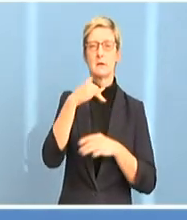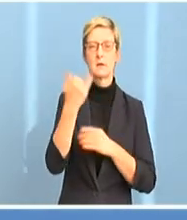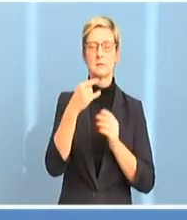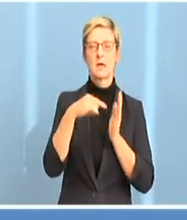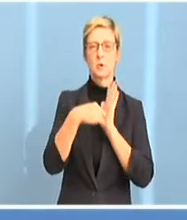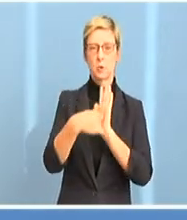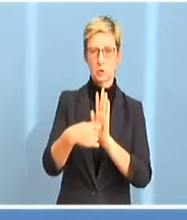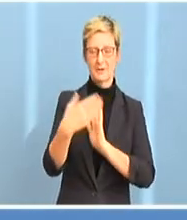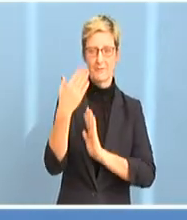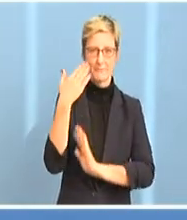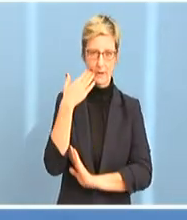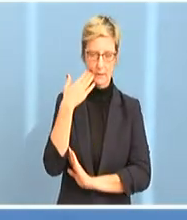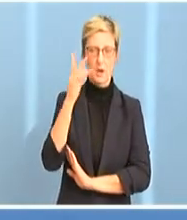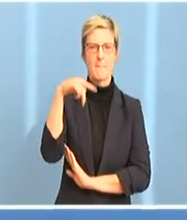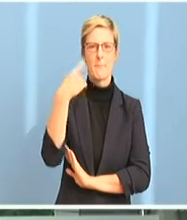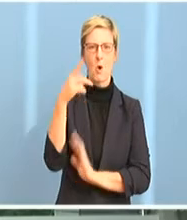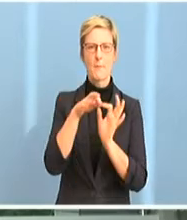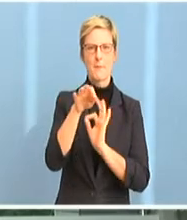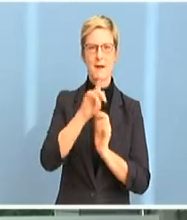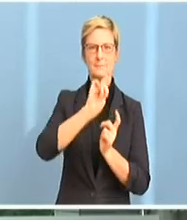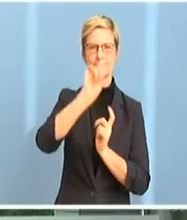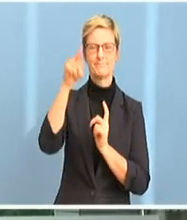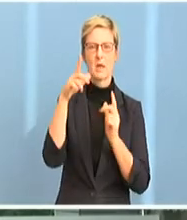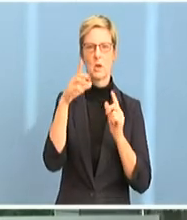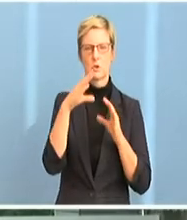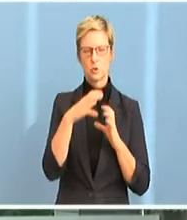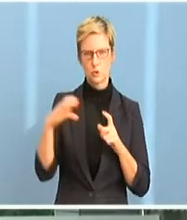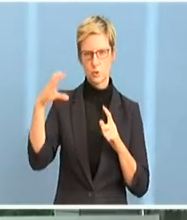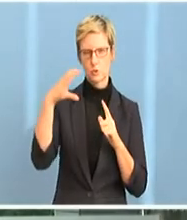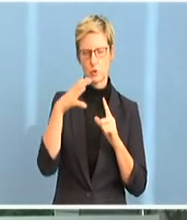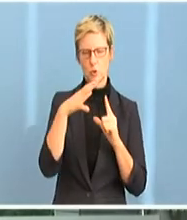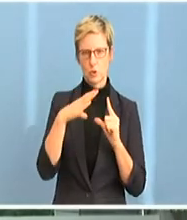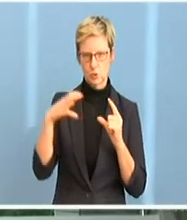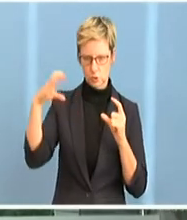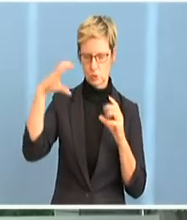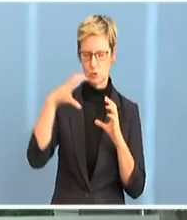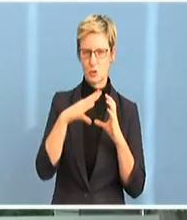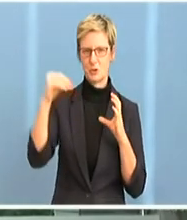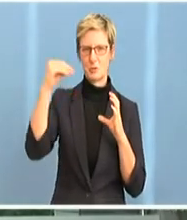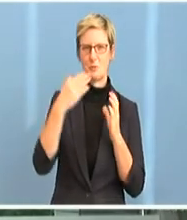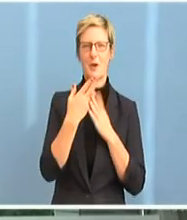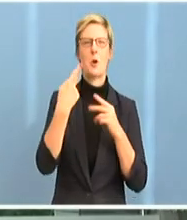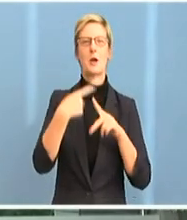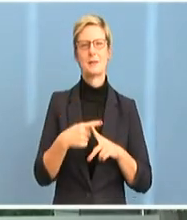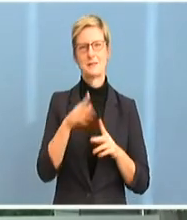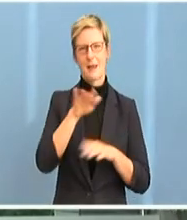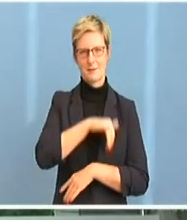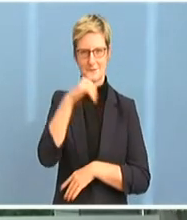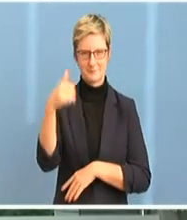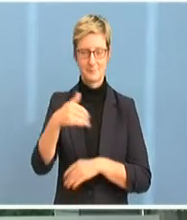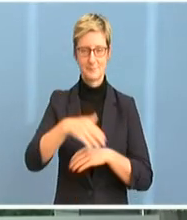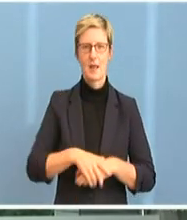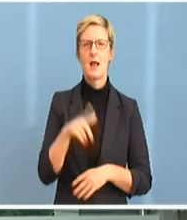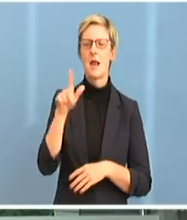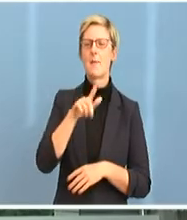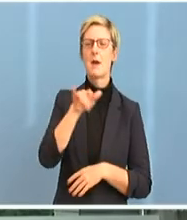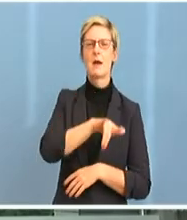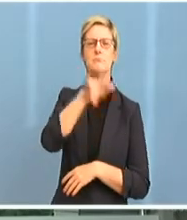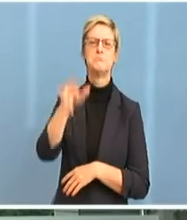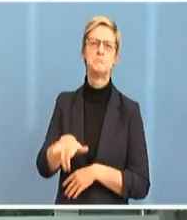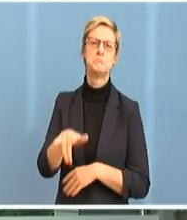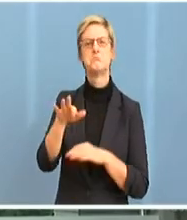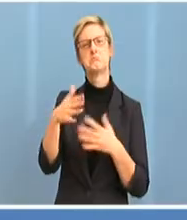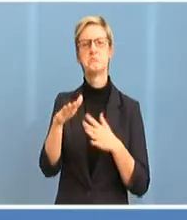Außenminister Maas wird morgen nach Zypern und Griechenland reisen. Die Ankunft in Larnaka ist für die Mittagszeit